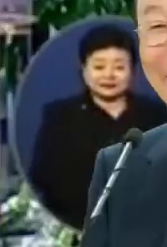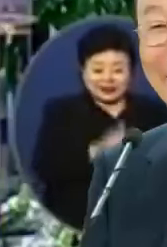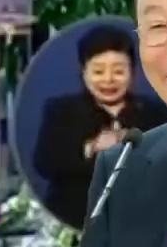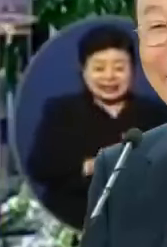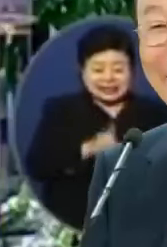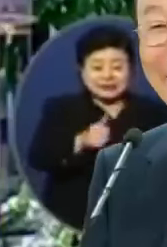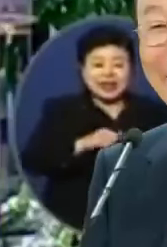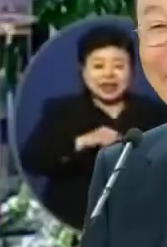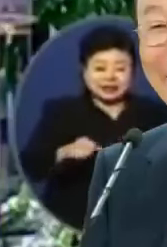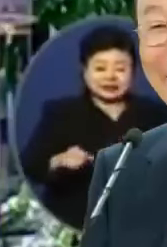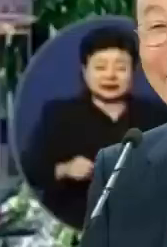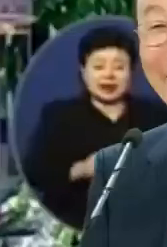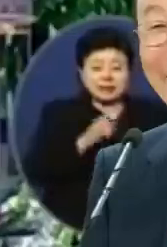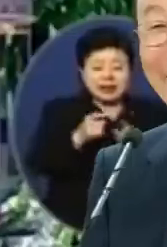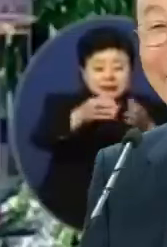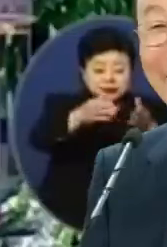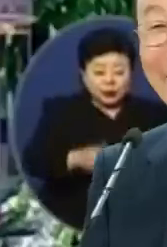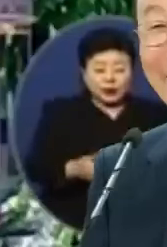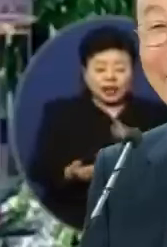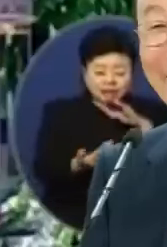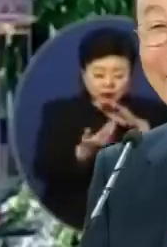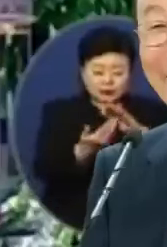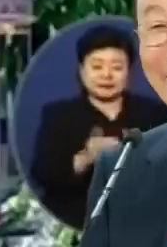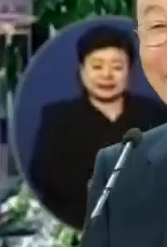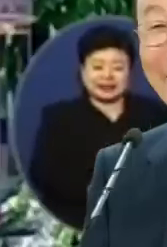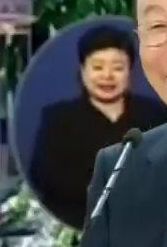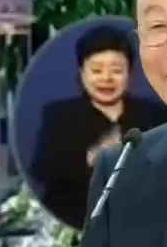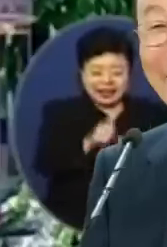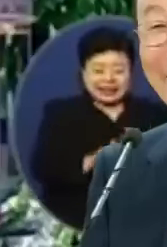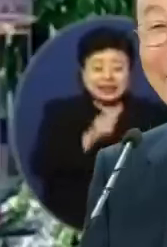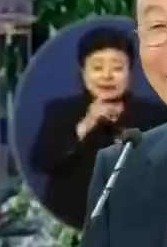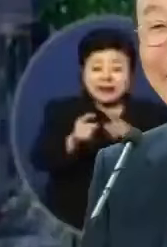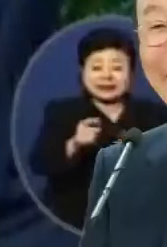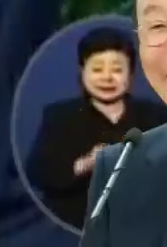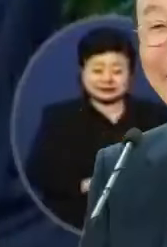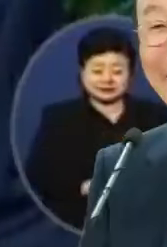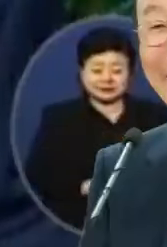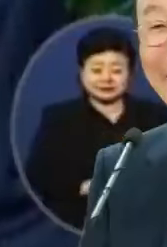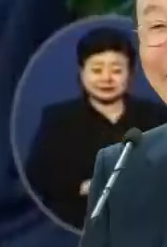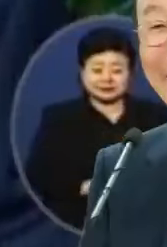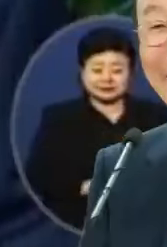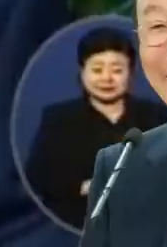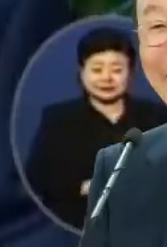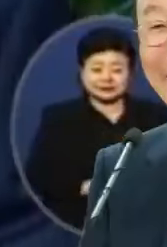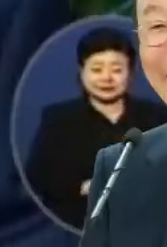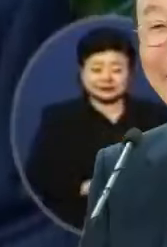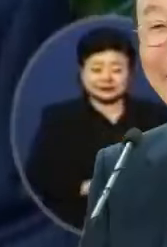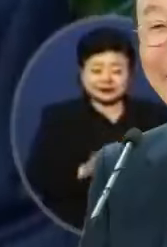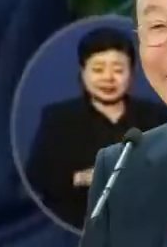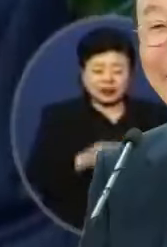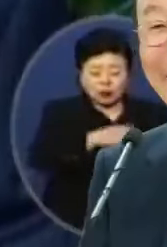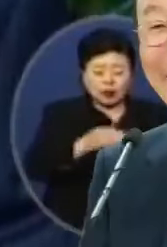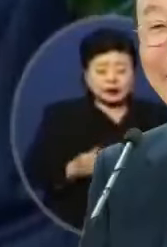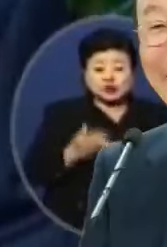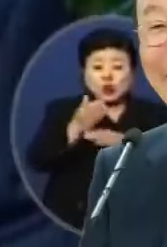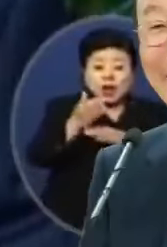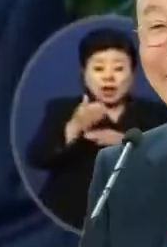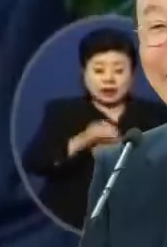하나님의 역사는 모두 다 말씀을 통해서 역사하는 것입니다. 하나님이 말씀하면 말씀이 시간과 공간을